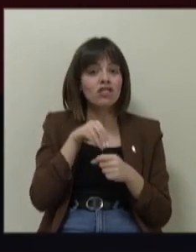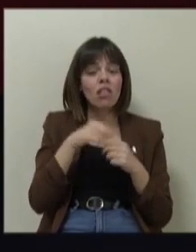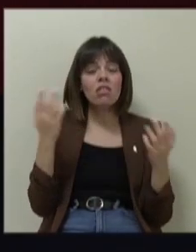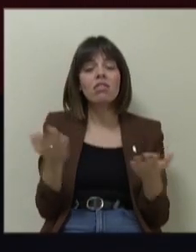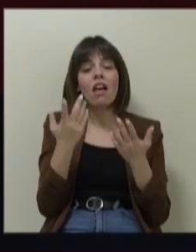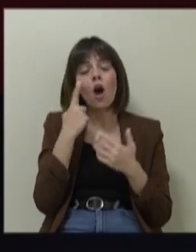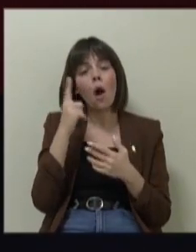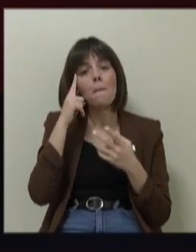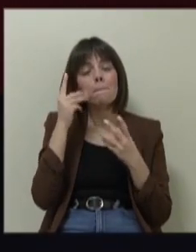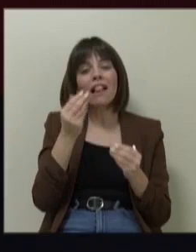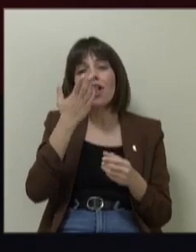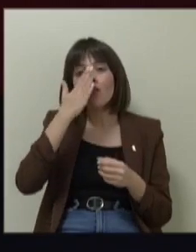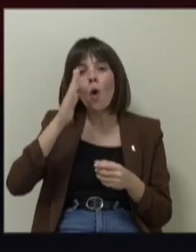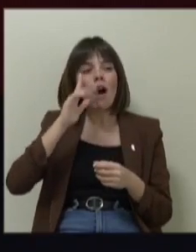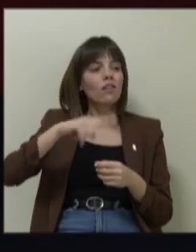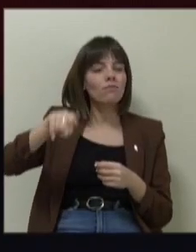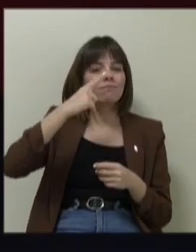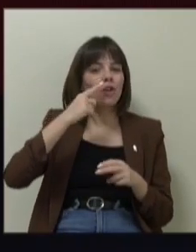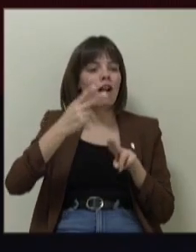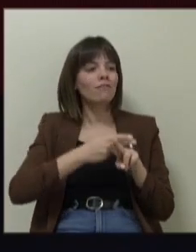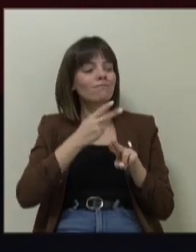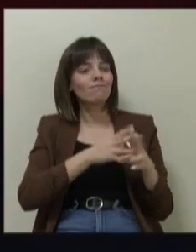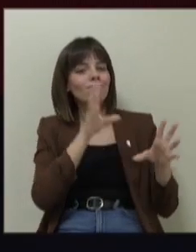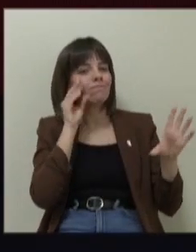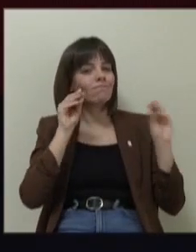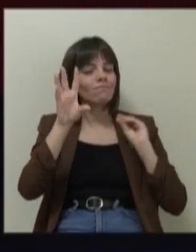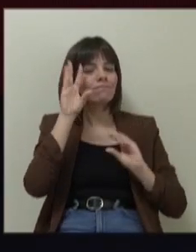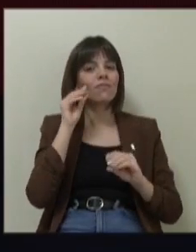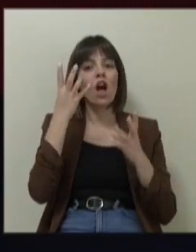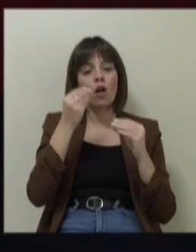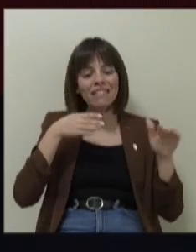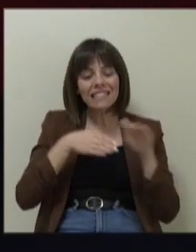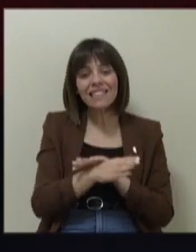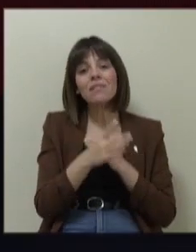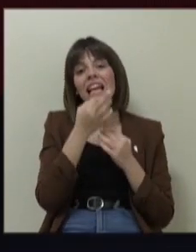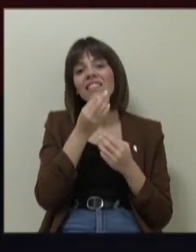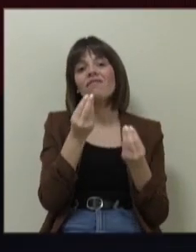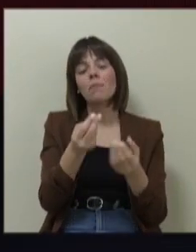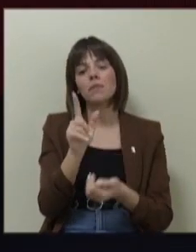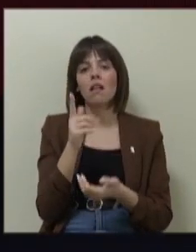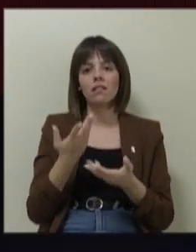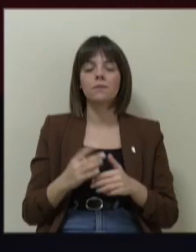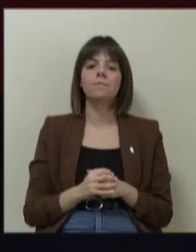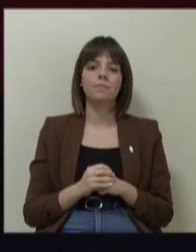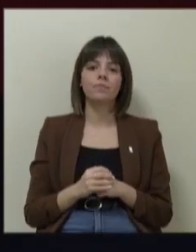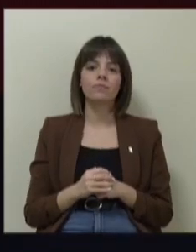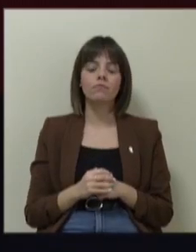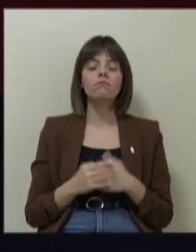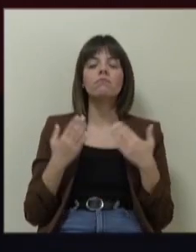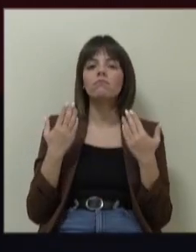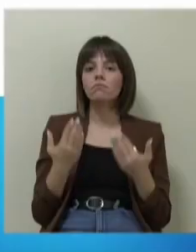daha fazla bilginin, doğadan daha fazla ilham kaynağının ve sevinç kaynağının girmesine izin vermemiz lazım.